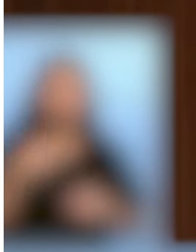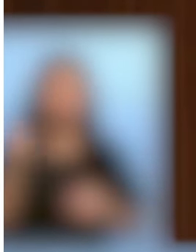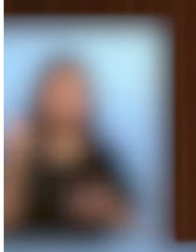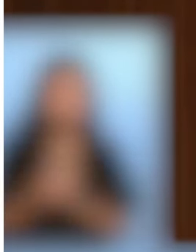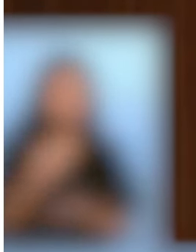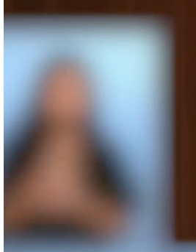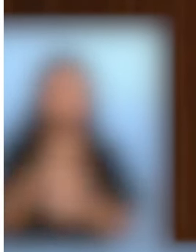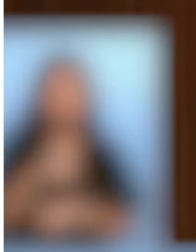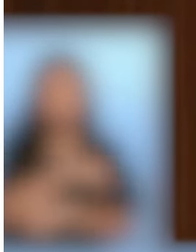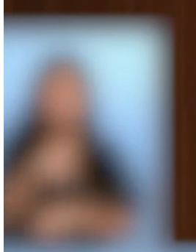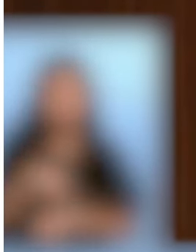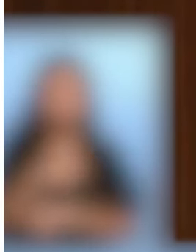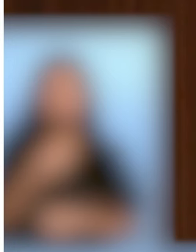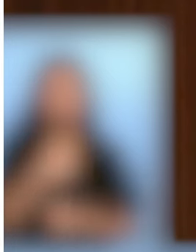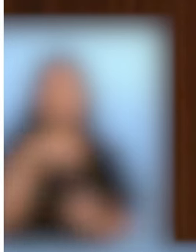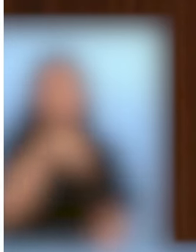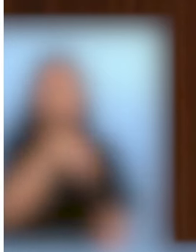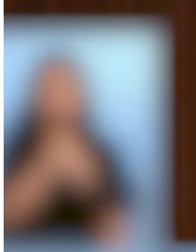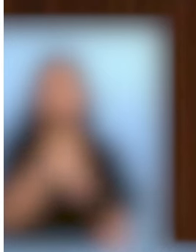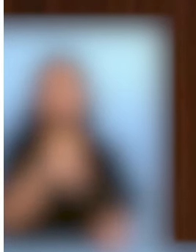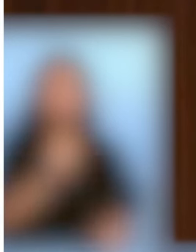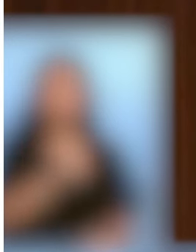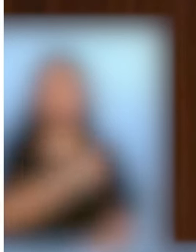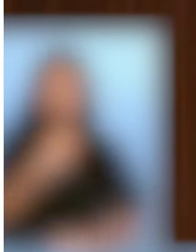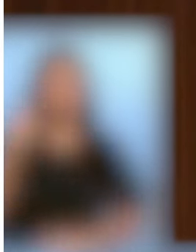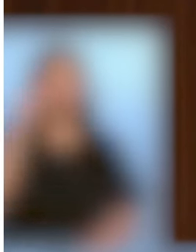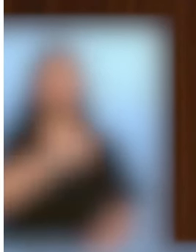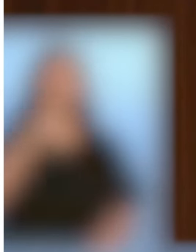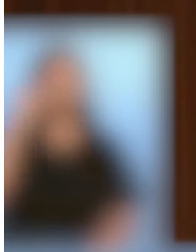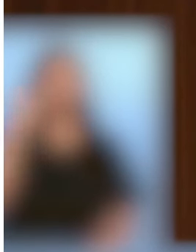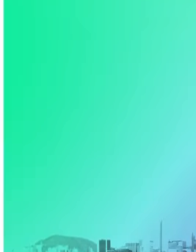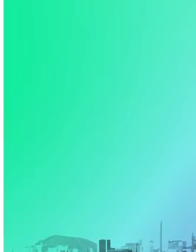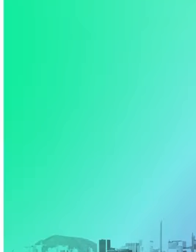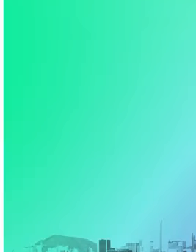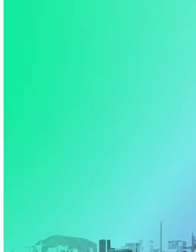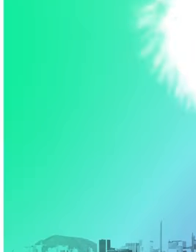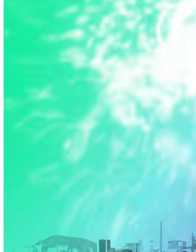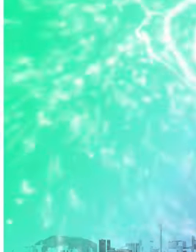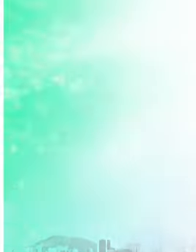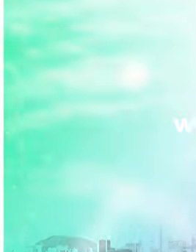性，讓可以自覺知道什麼應該做、什麼不應該做的情況。